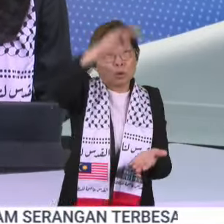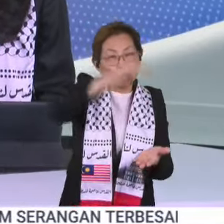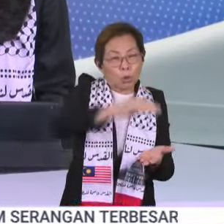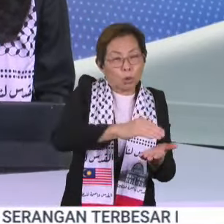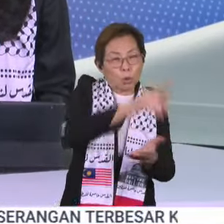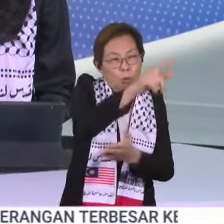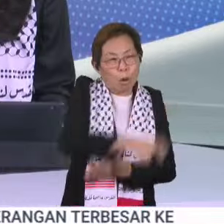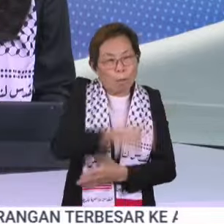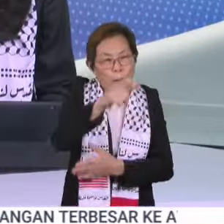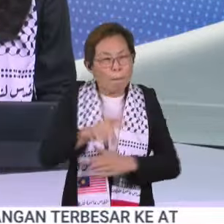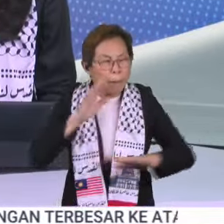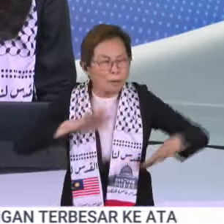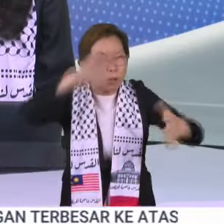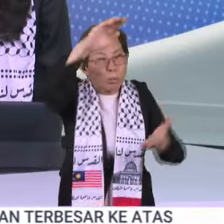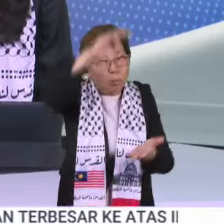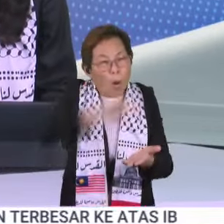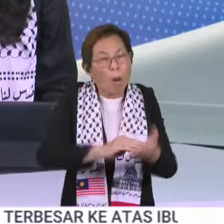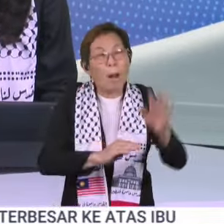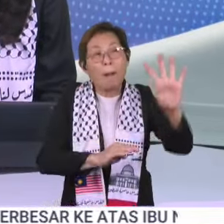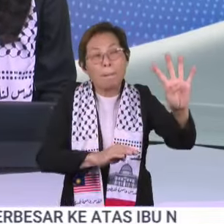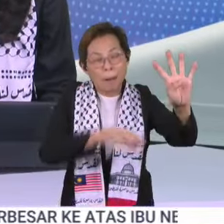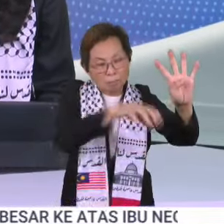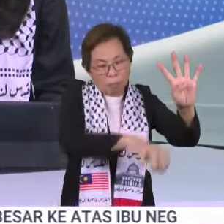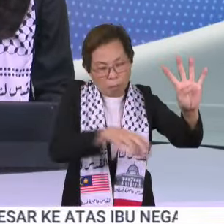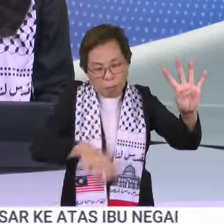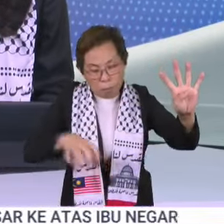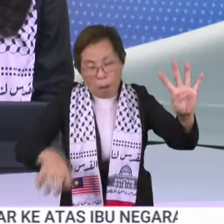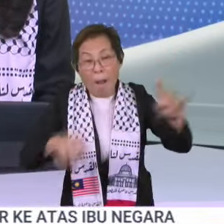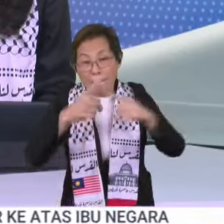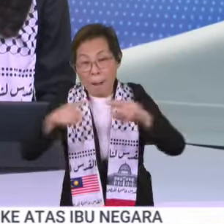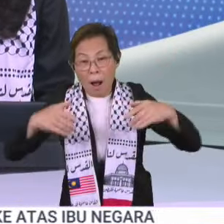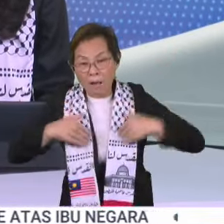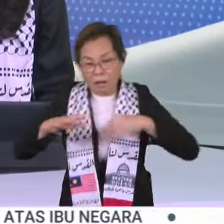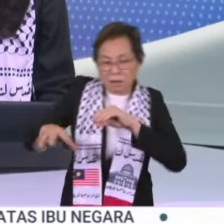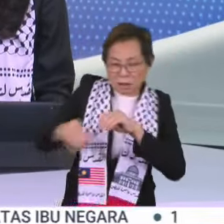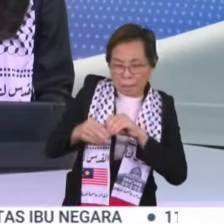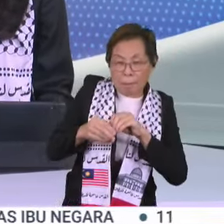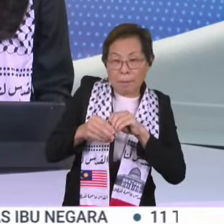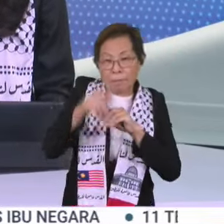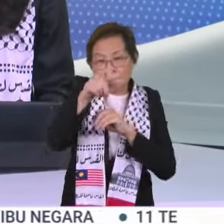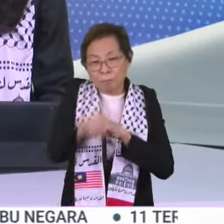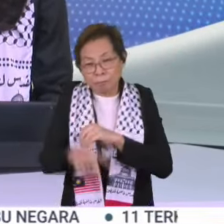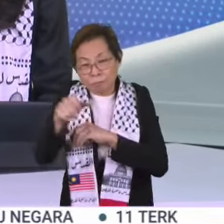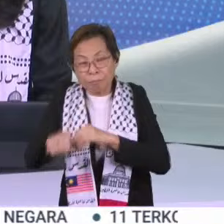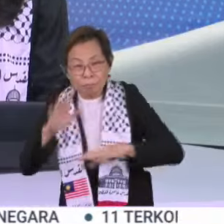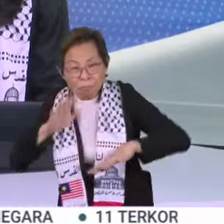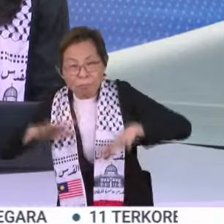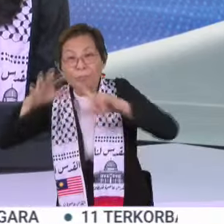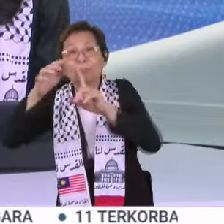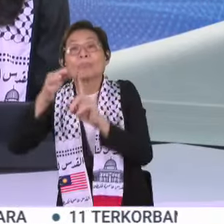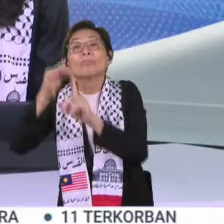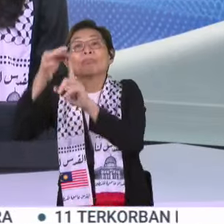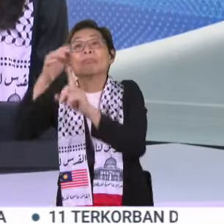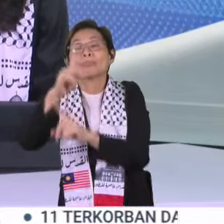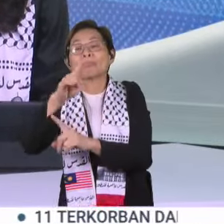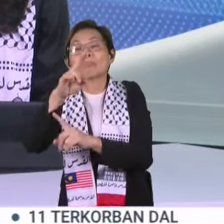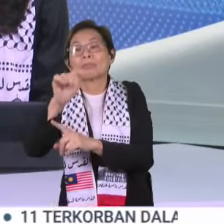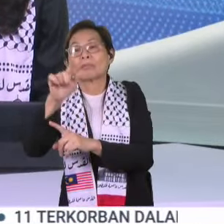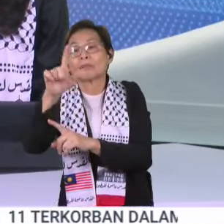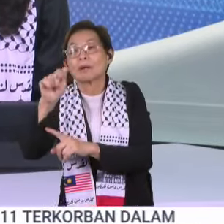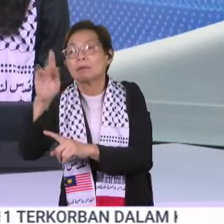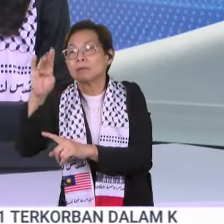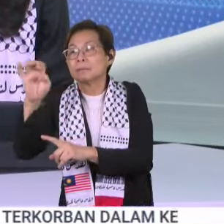terjejas banjir direkodkan di empat daerah namun ada penambahan penduduk terjejas terutamanya di Kuala besut ya